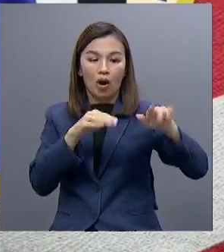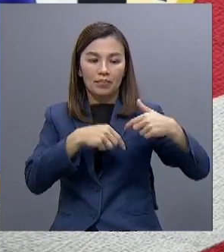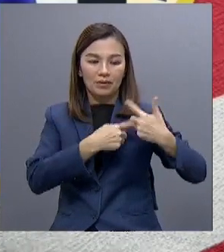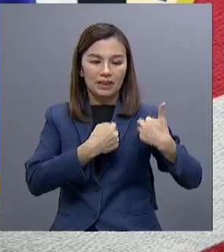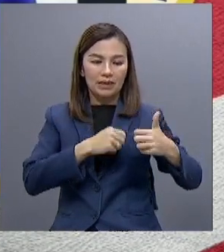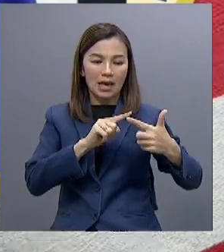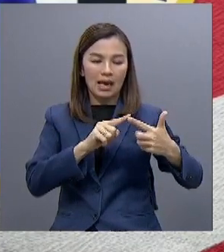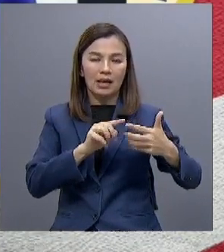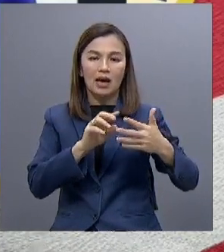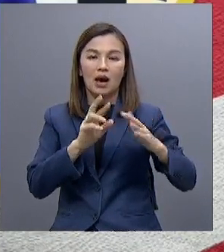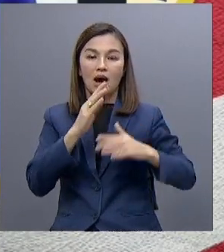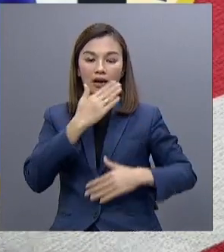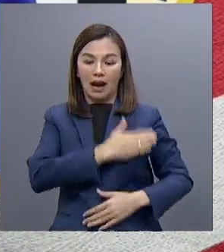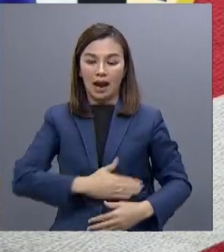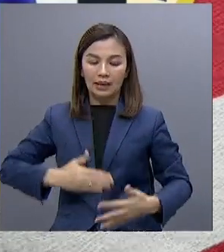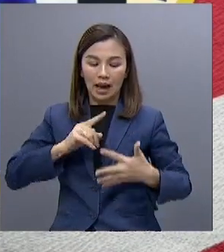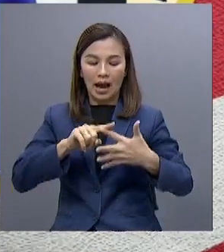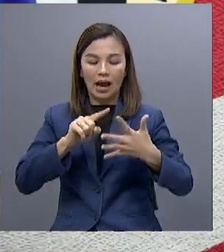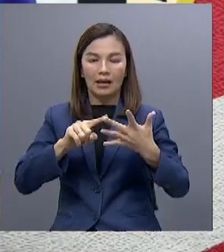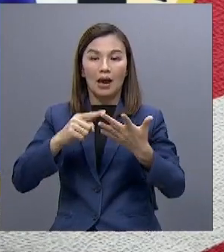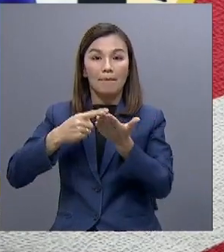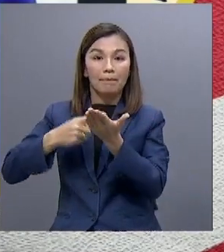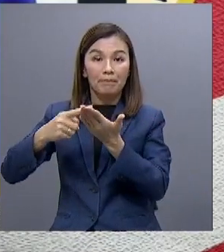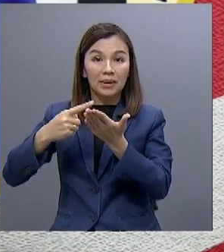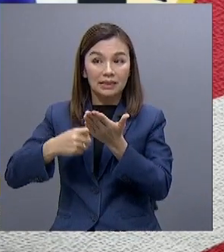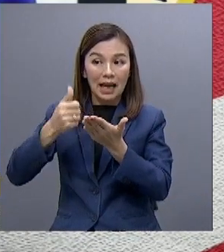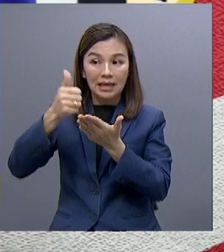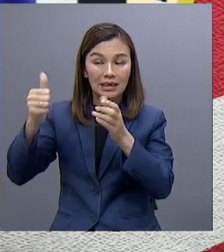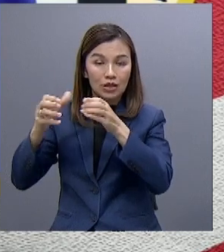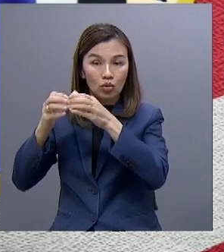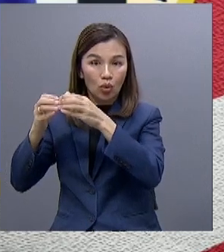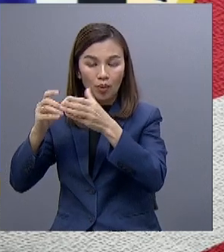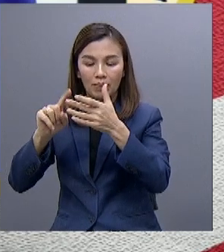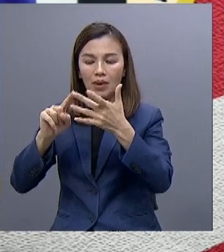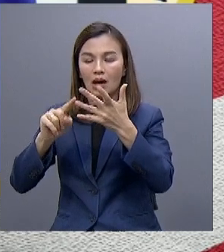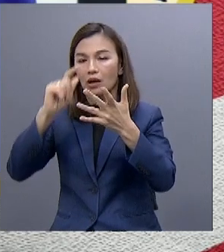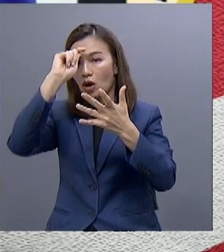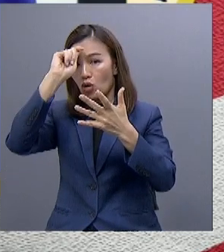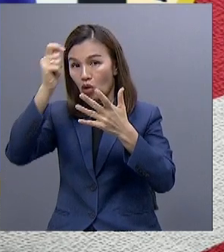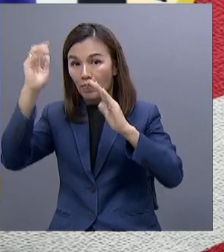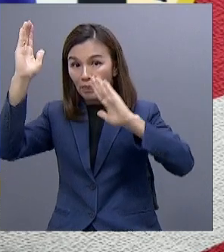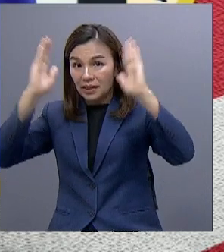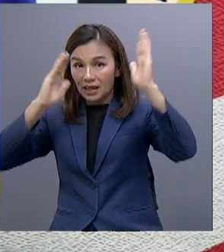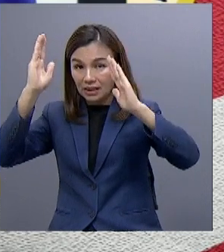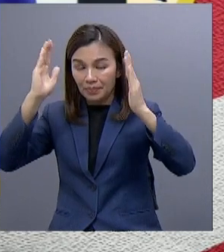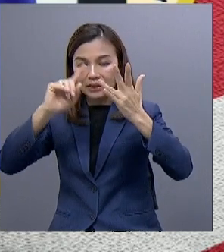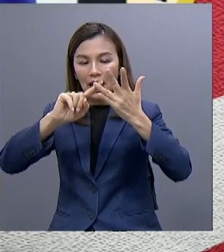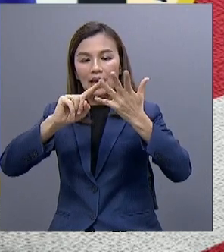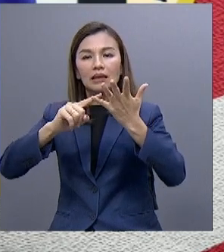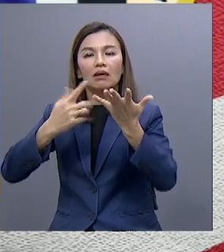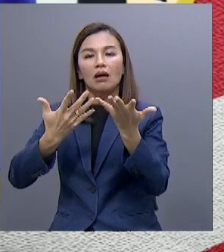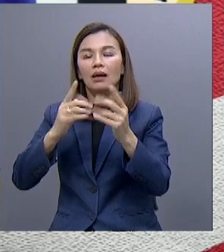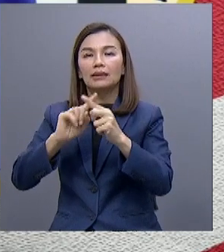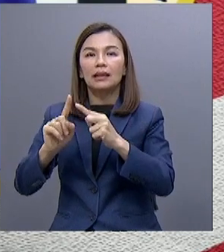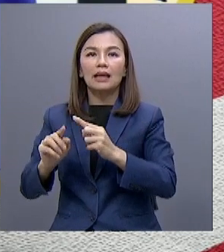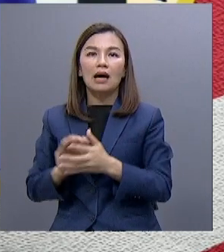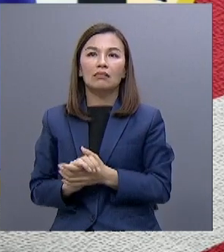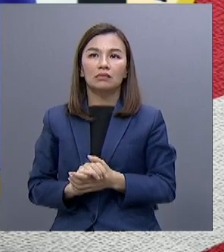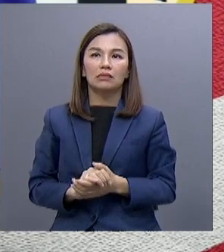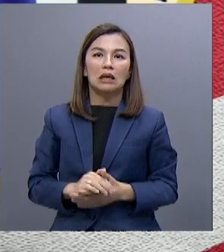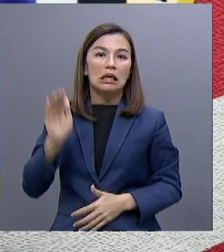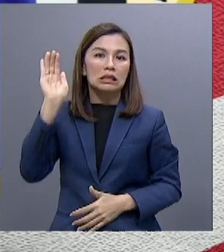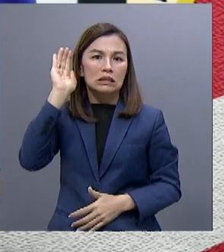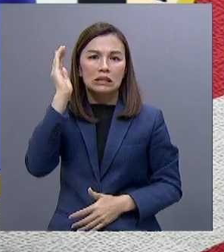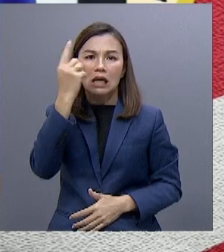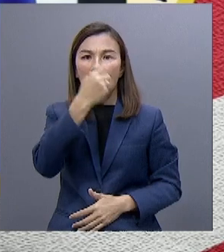ร่างกายการเลือกที่ปรึกษาที่ดีการมีจริยธรรมและเคารพประชาธิปไตยพบว่าประชาชนเชื่อมั่นในตัวทรัมป์มากกว่า